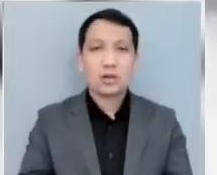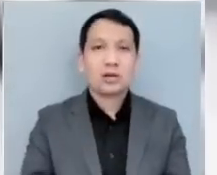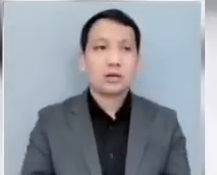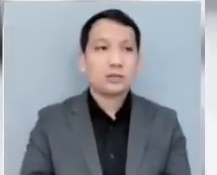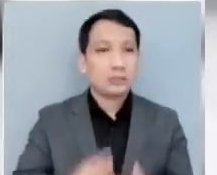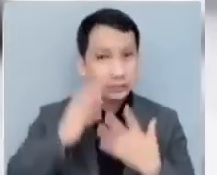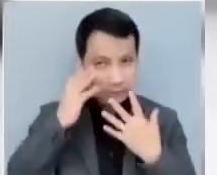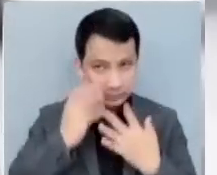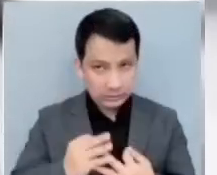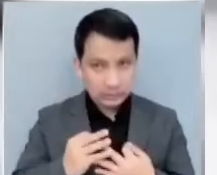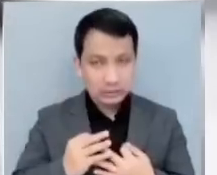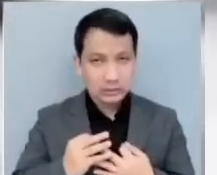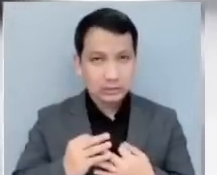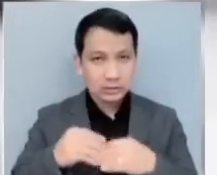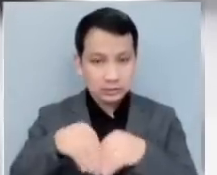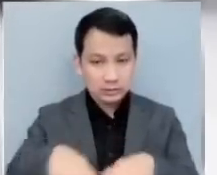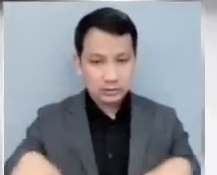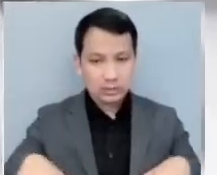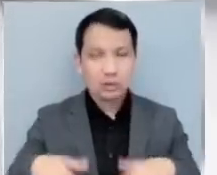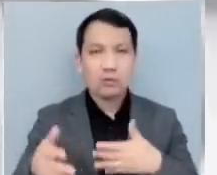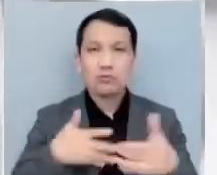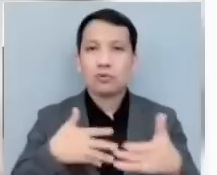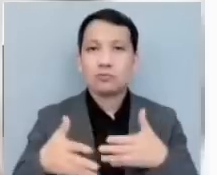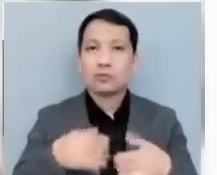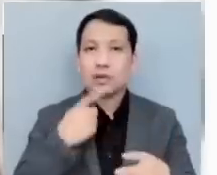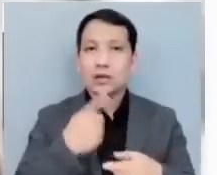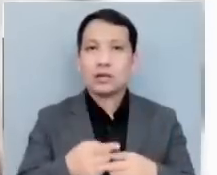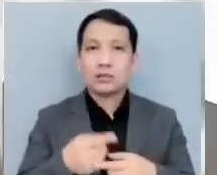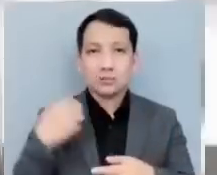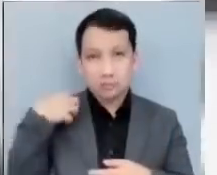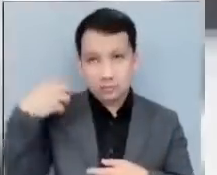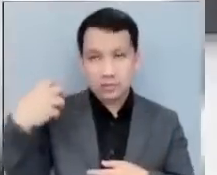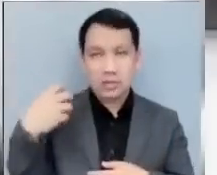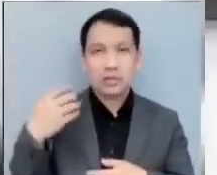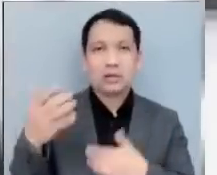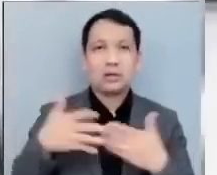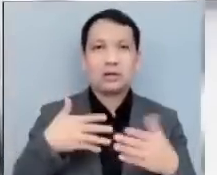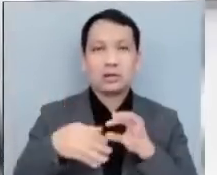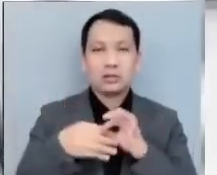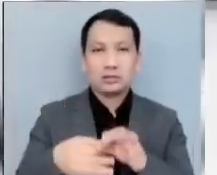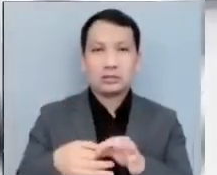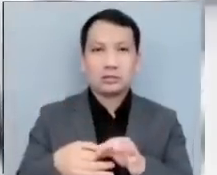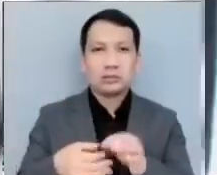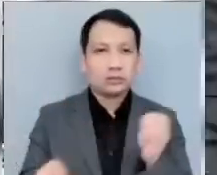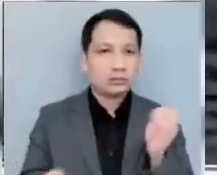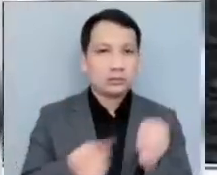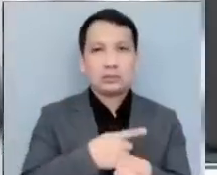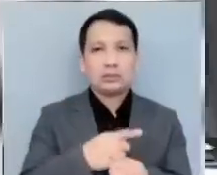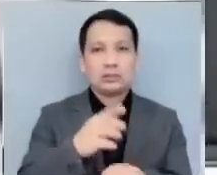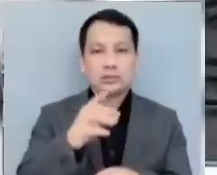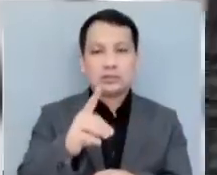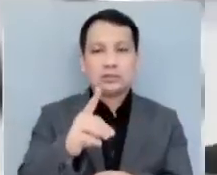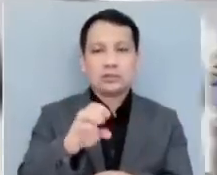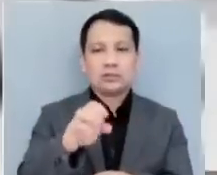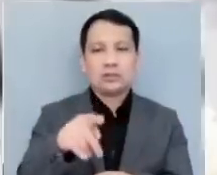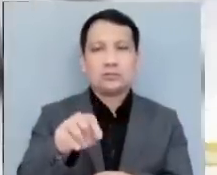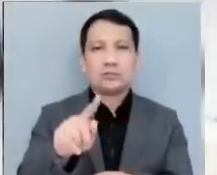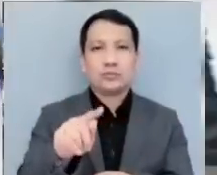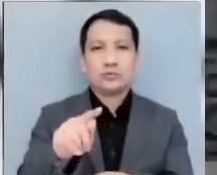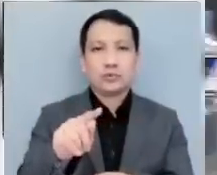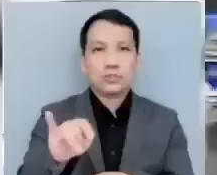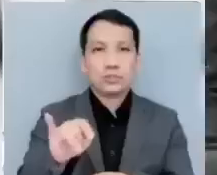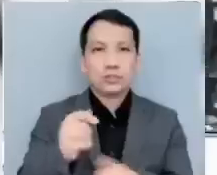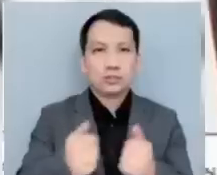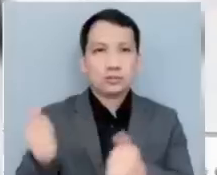ground commander yon. Whatever na sabihin ng mga boss dyan. Noong Pebrero pa naalis sa pwesto bilang Deputy Chief for Operations si Santos,